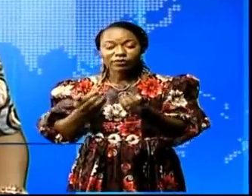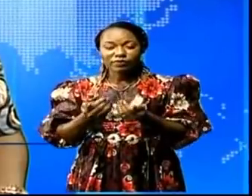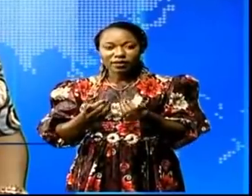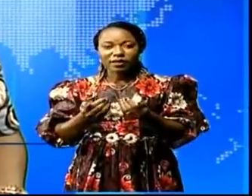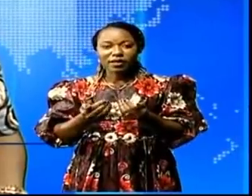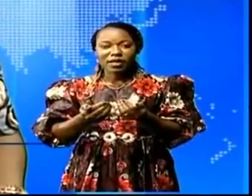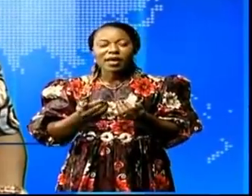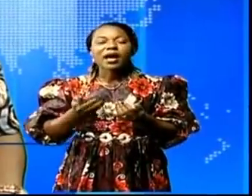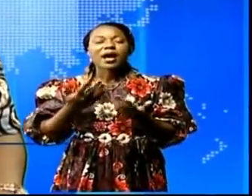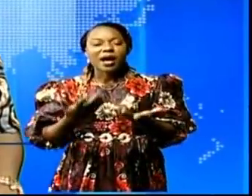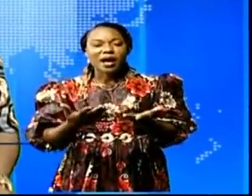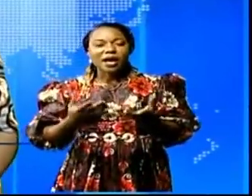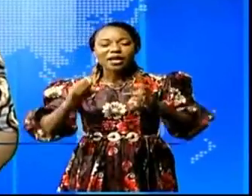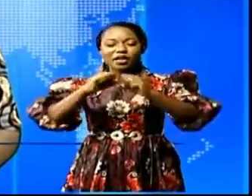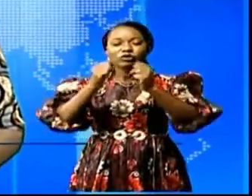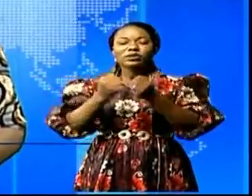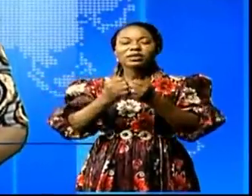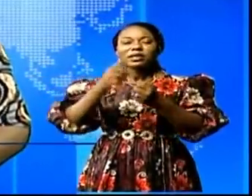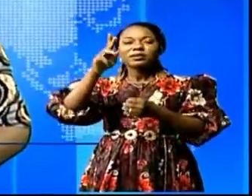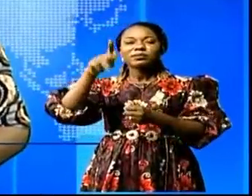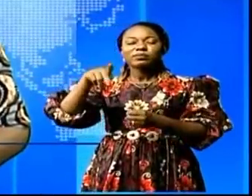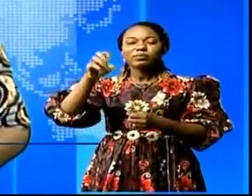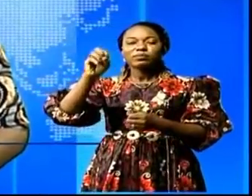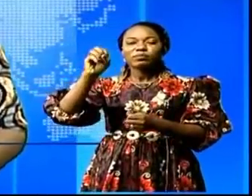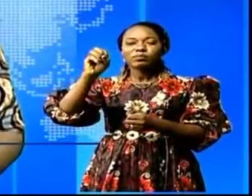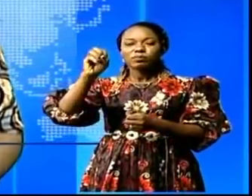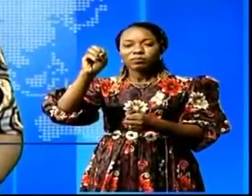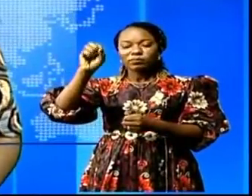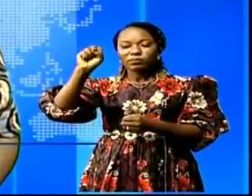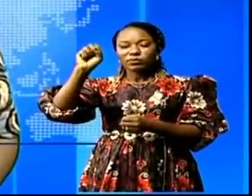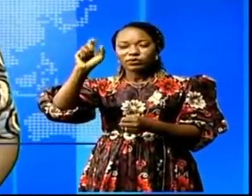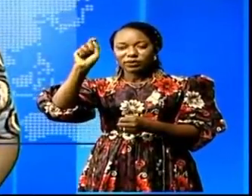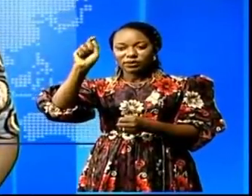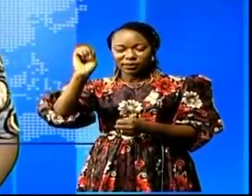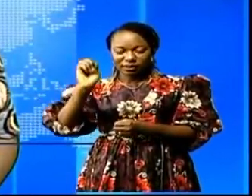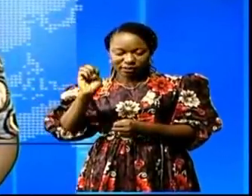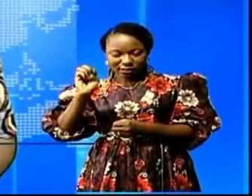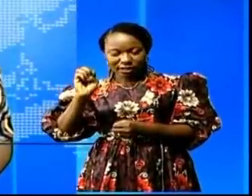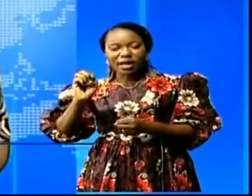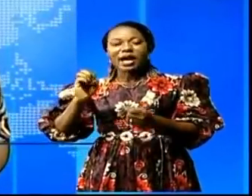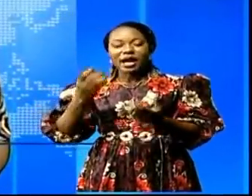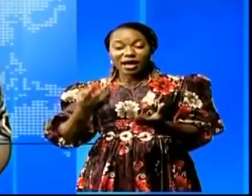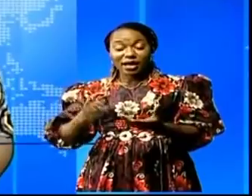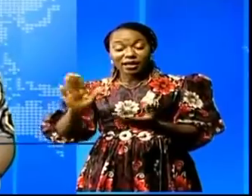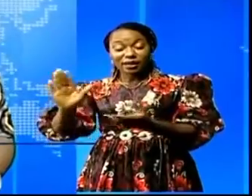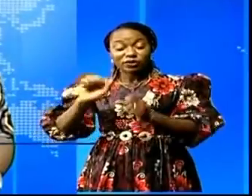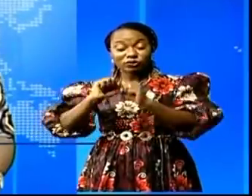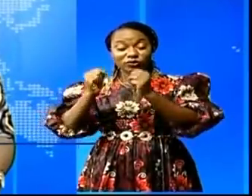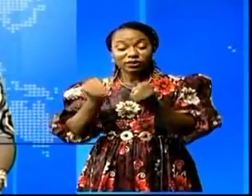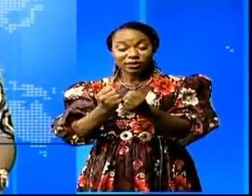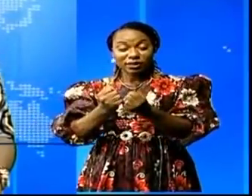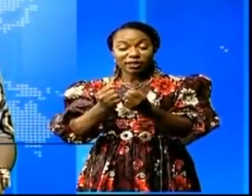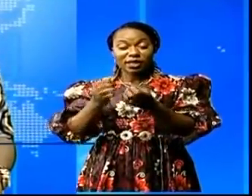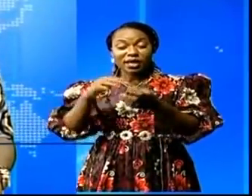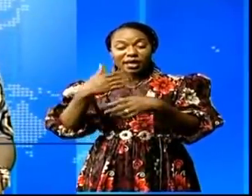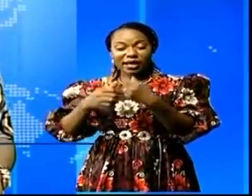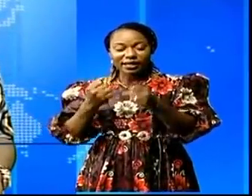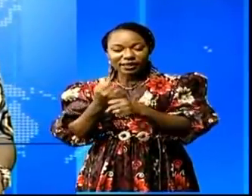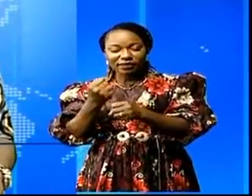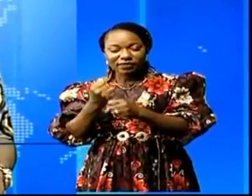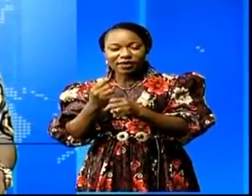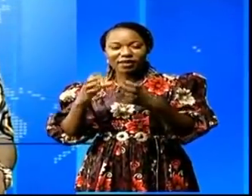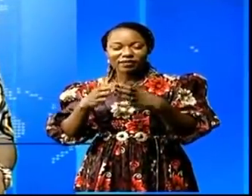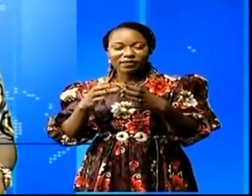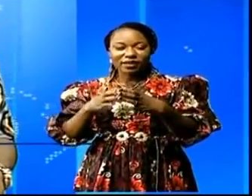de la poste dans l'ensemble du territoire national. La délégation de cette entreprise s'est entretenue avec le ministre de